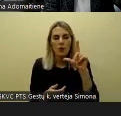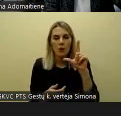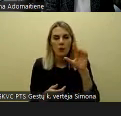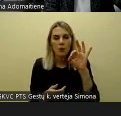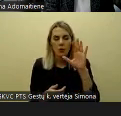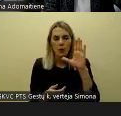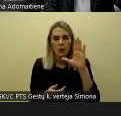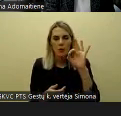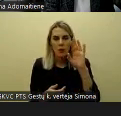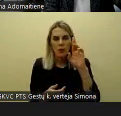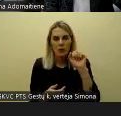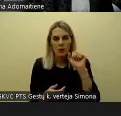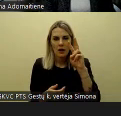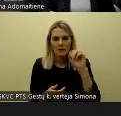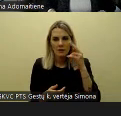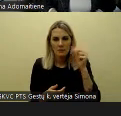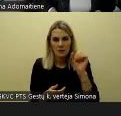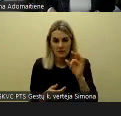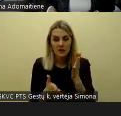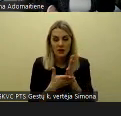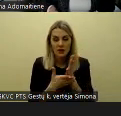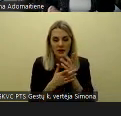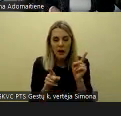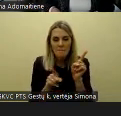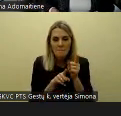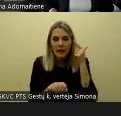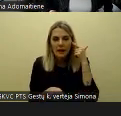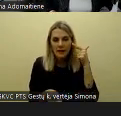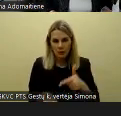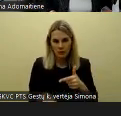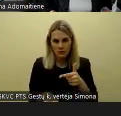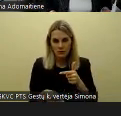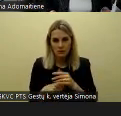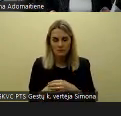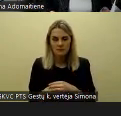tikras ypatingas įgūdis. Ir